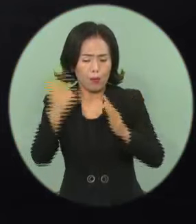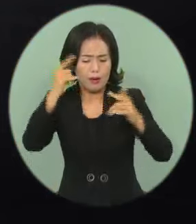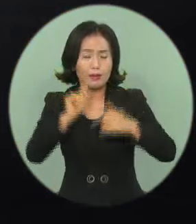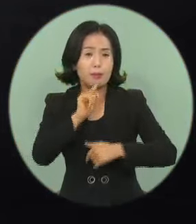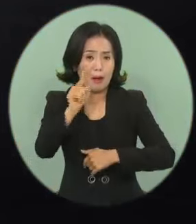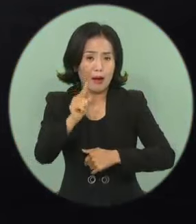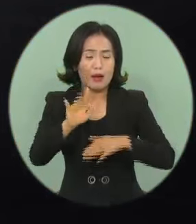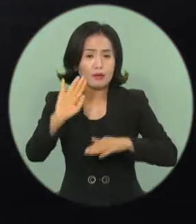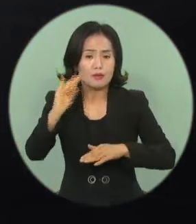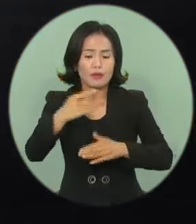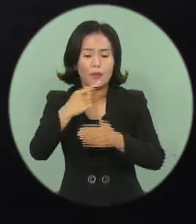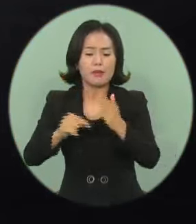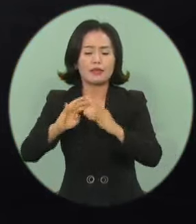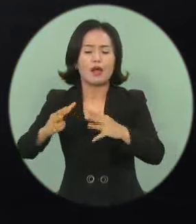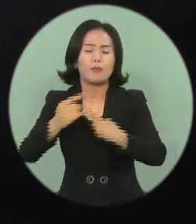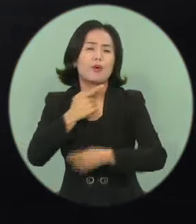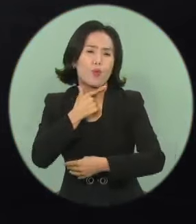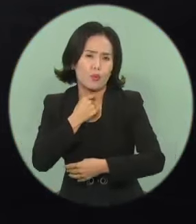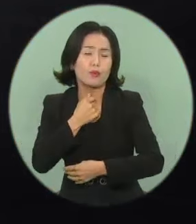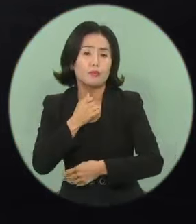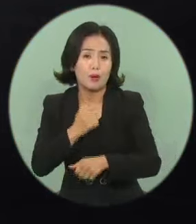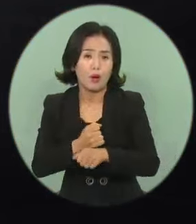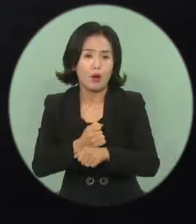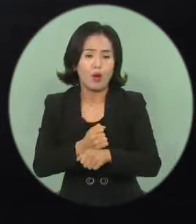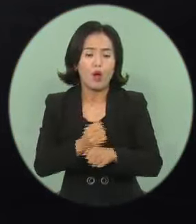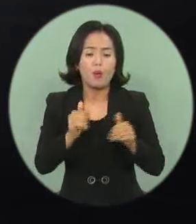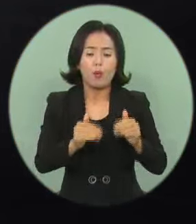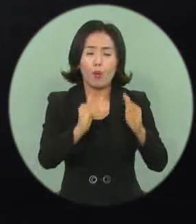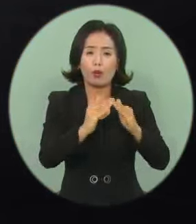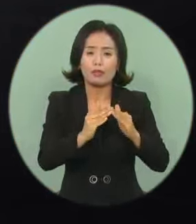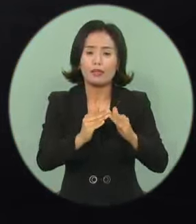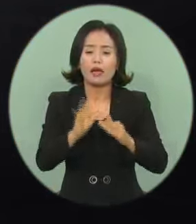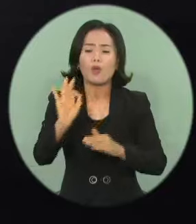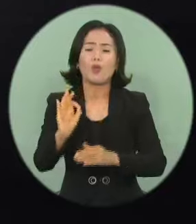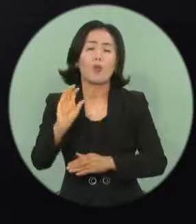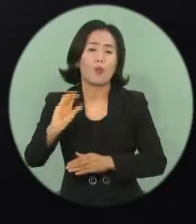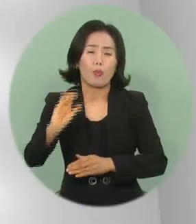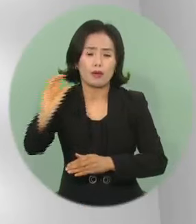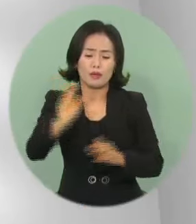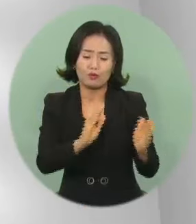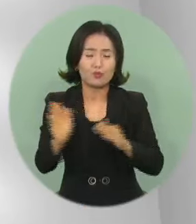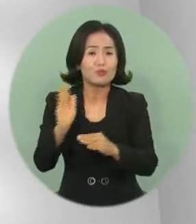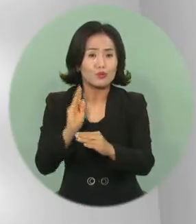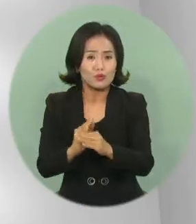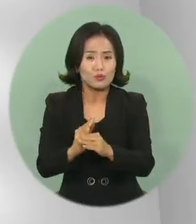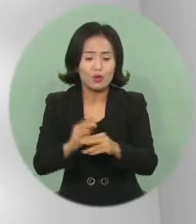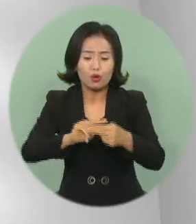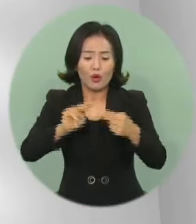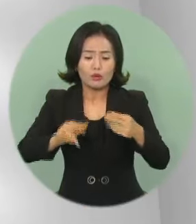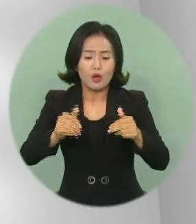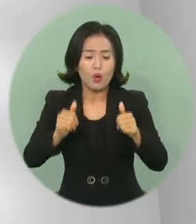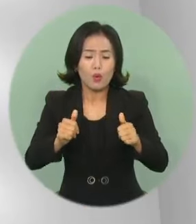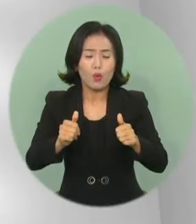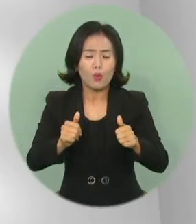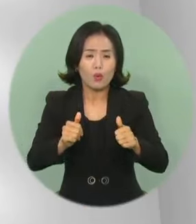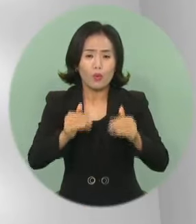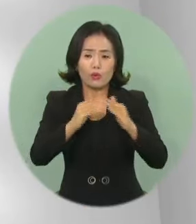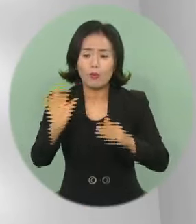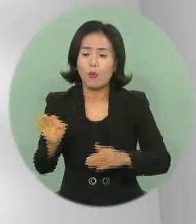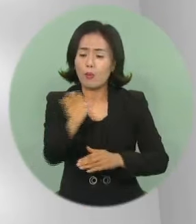피고인이 최근 피해자와 합의를 보겠다며 공탁을 준비 중인 것으로 확인된 겁니다. 형사공탁이란 범죄를